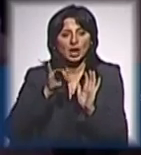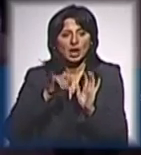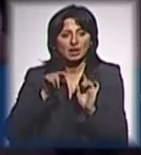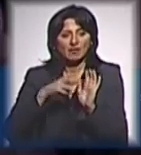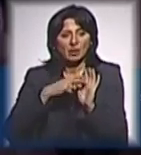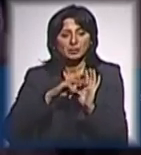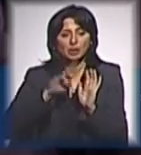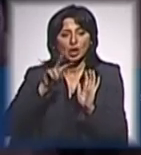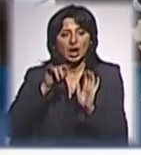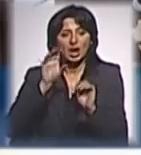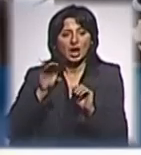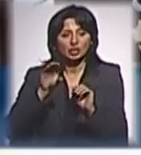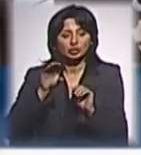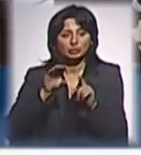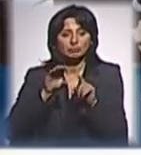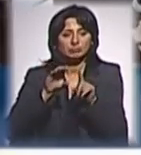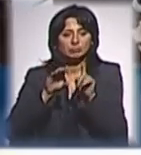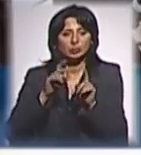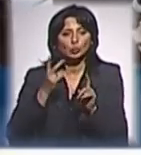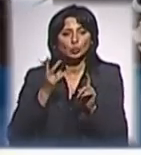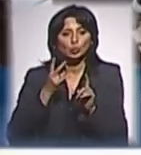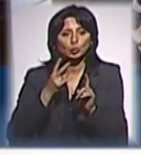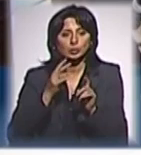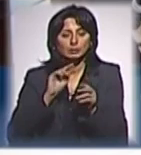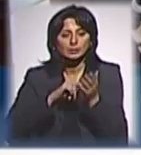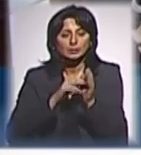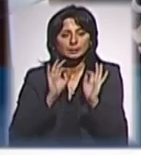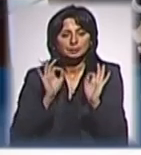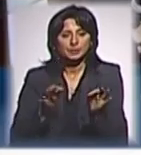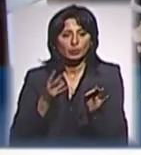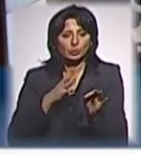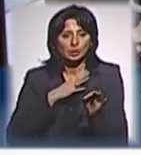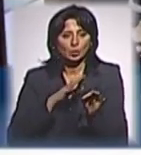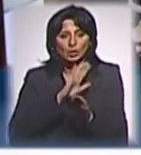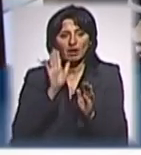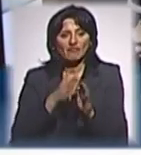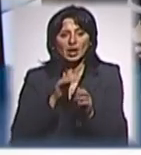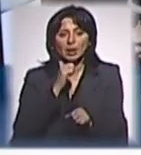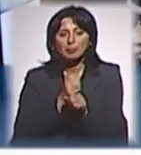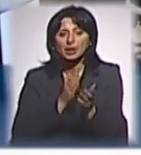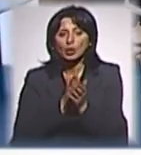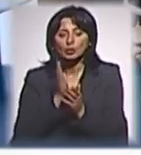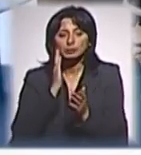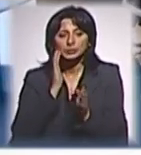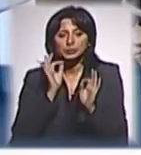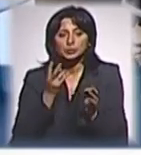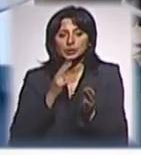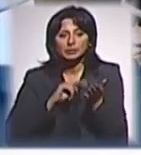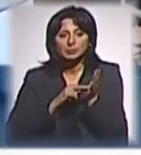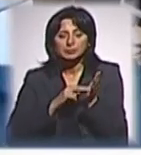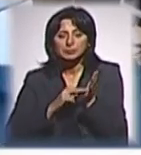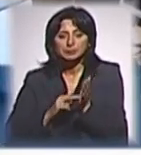და ამ 800 მილიონ ლარში მაქსიმალურად ოპტიმალურად უნდა დაიგეგმოს ის ყველა პრიორიტეტი, მაქსიმალურად სწორად უნდა